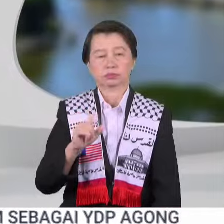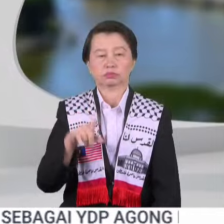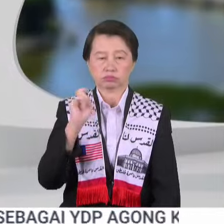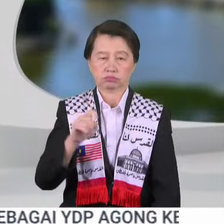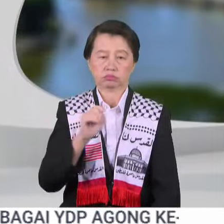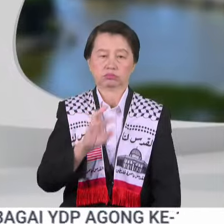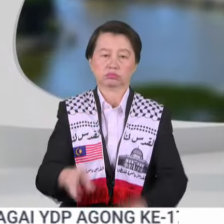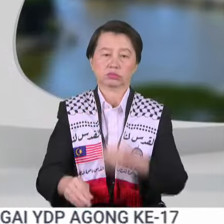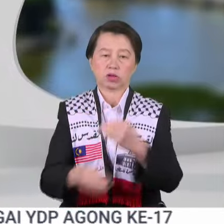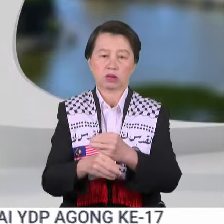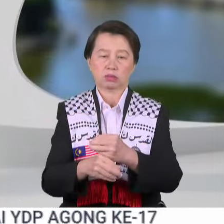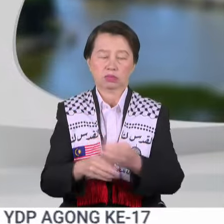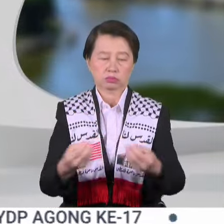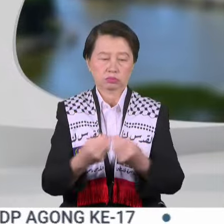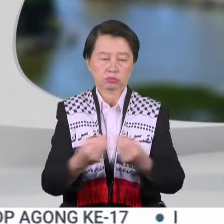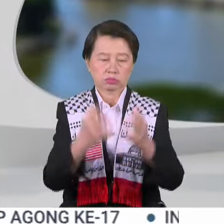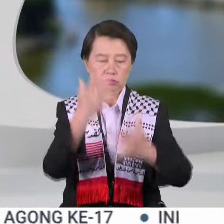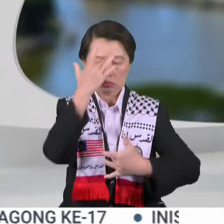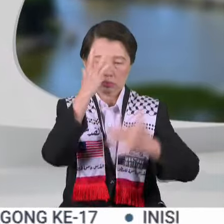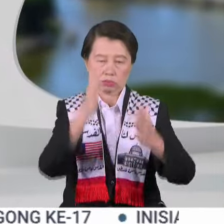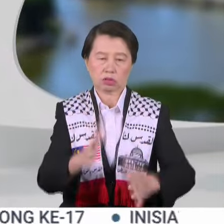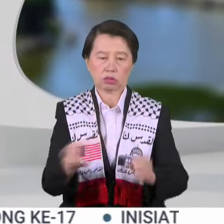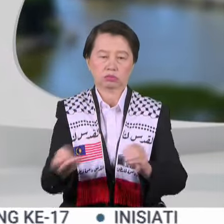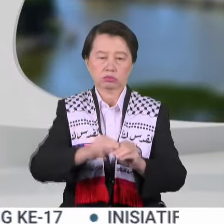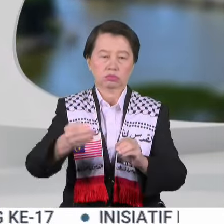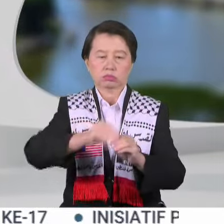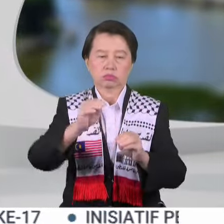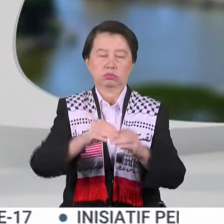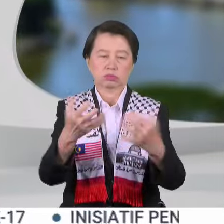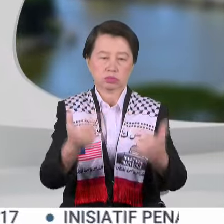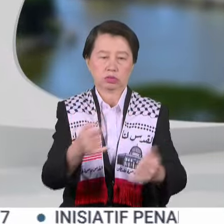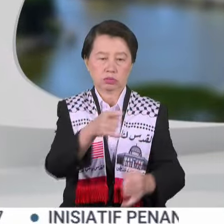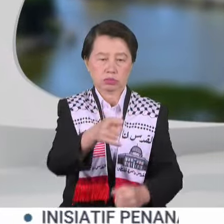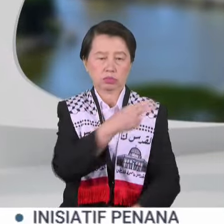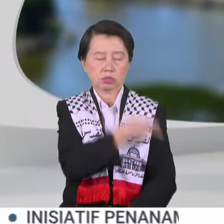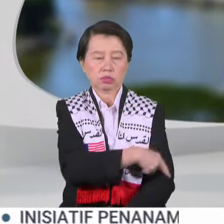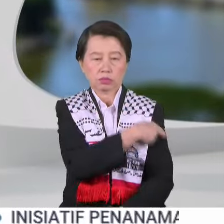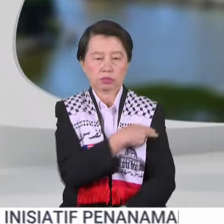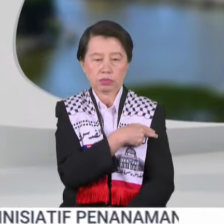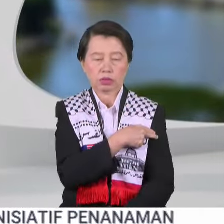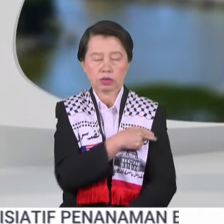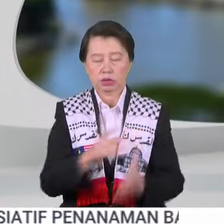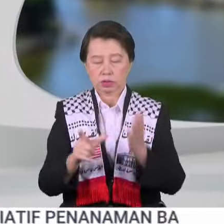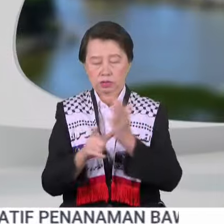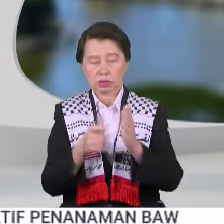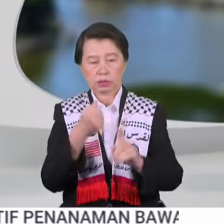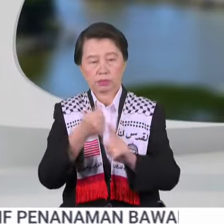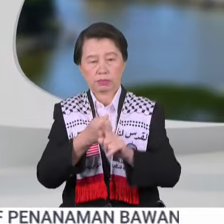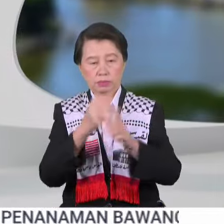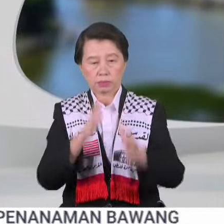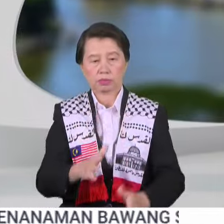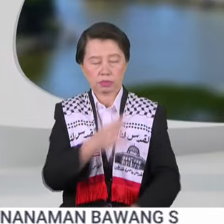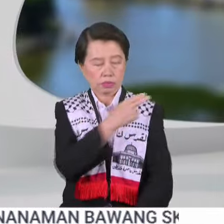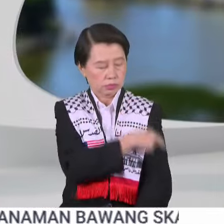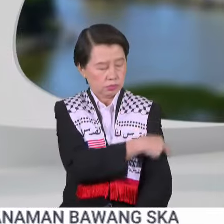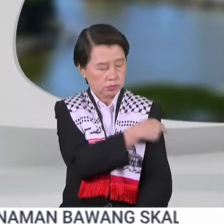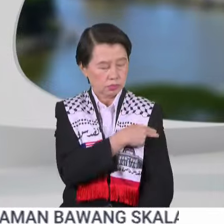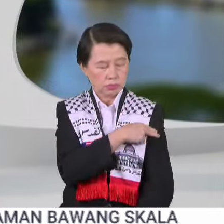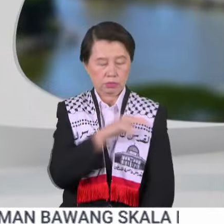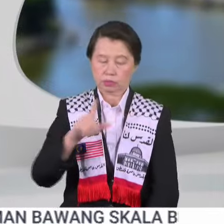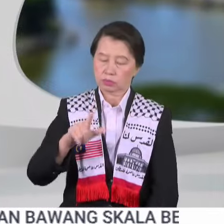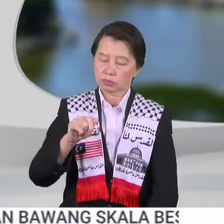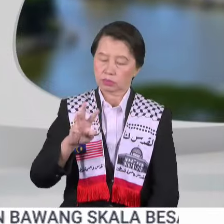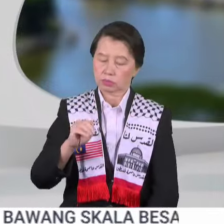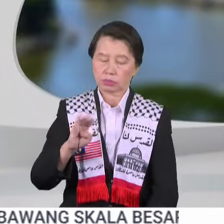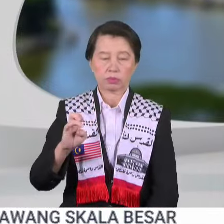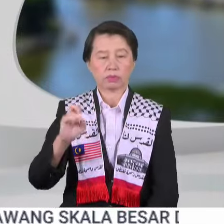klinikal bagi menampung jumlah pesakit yang semakin mendesak di Hospital itu timbalan pengarah Hospital Limbang Dr Norin Yahya